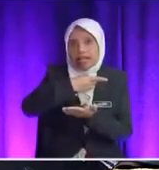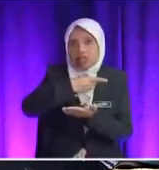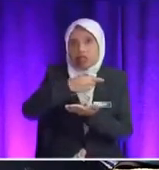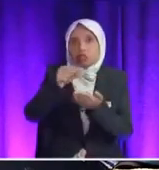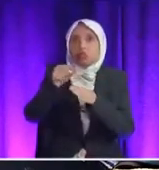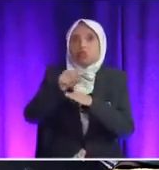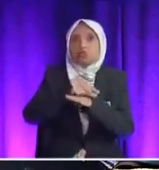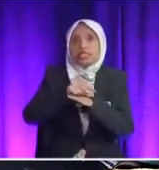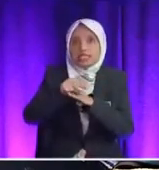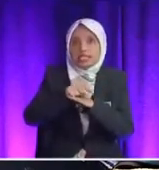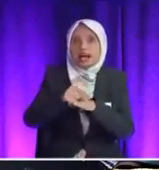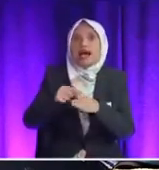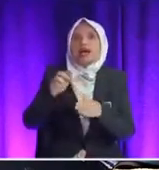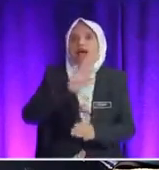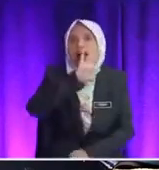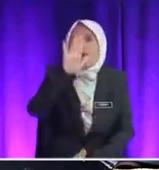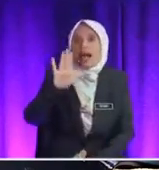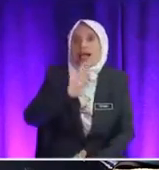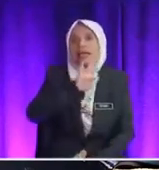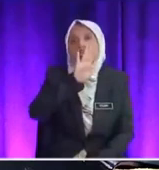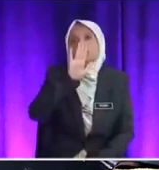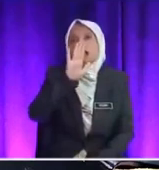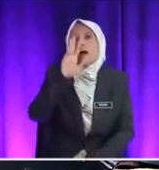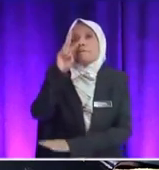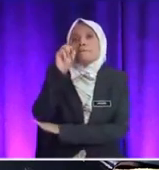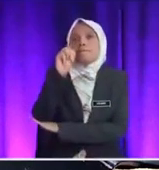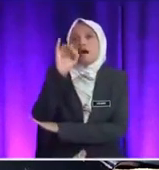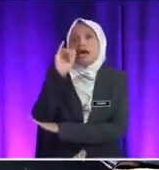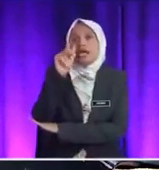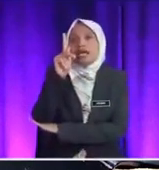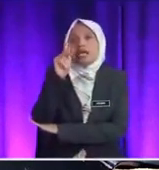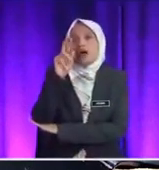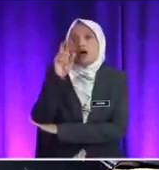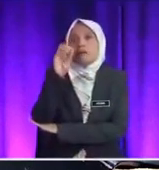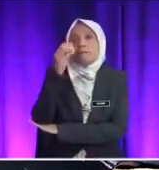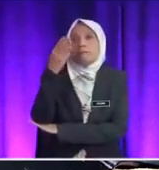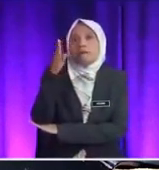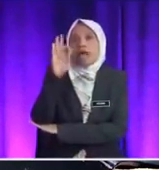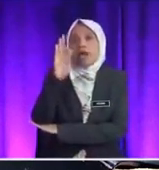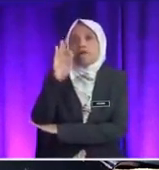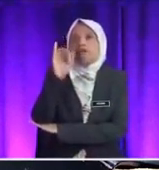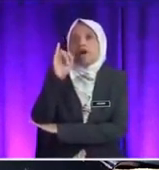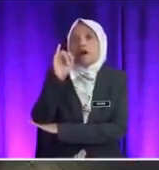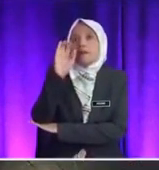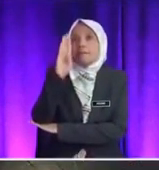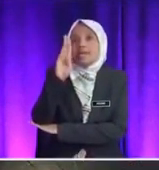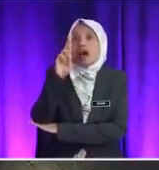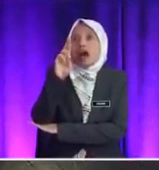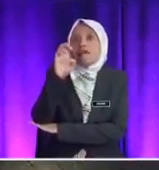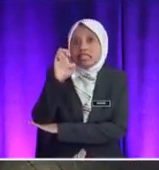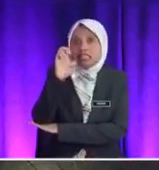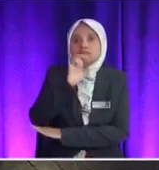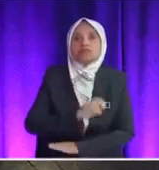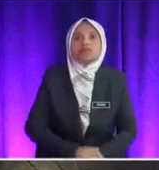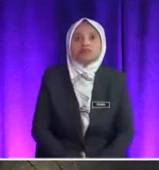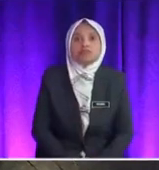microfiber Oke sebagai ini bagus njun senang menyerap kotoran dan juga air sparke sambil